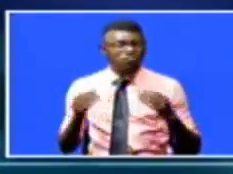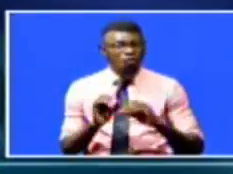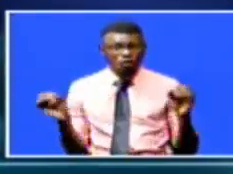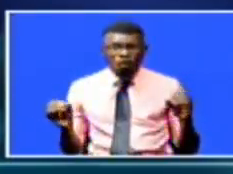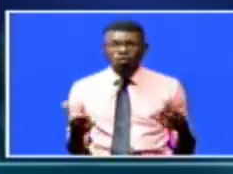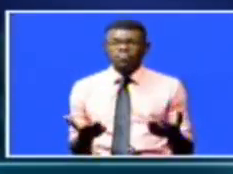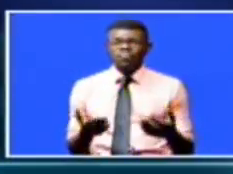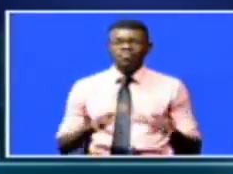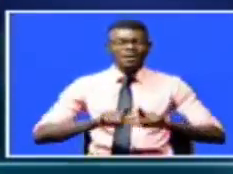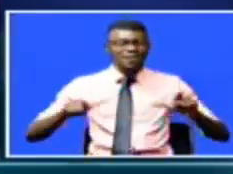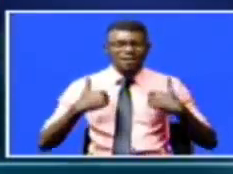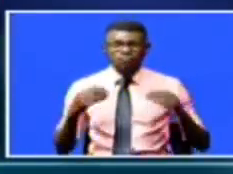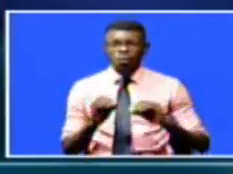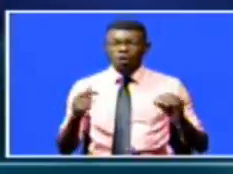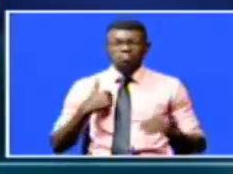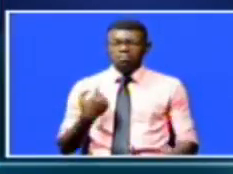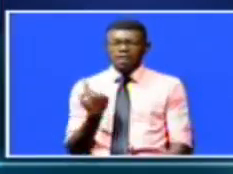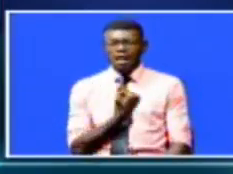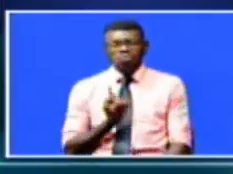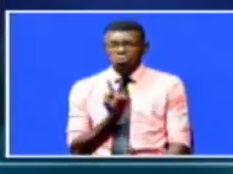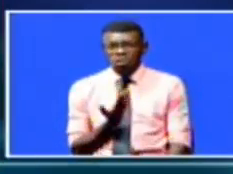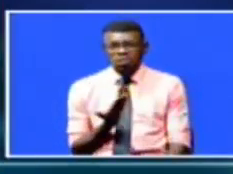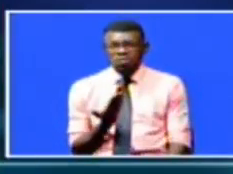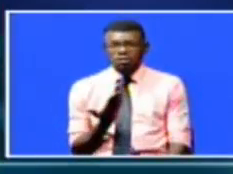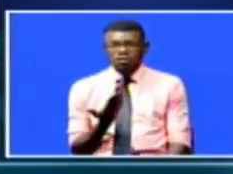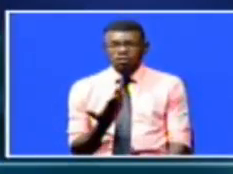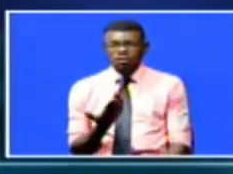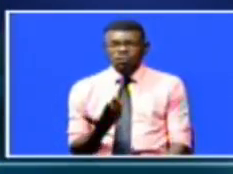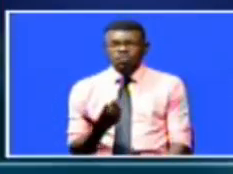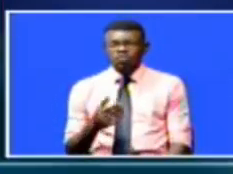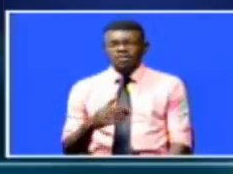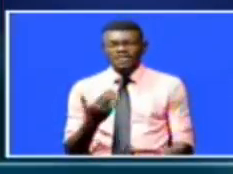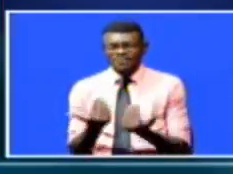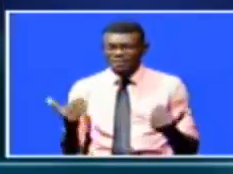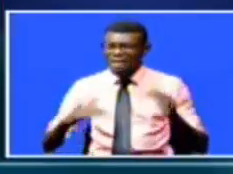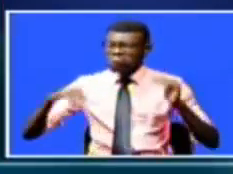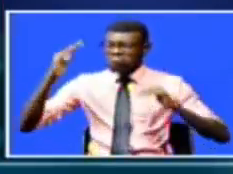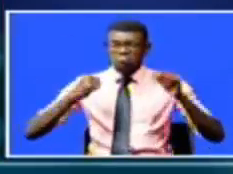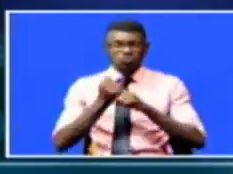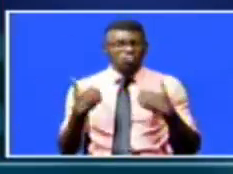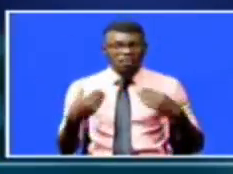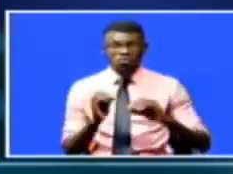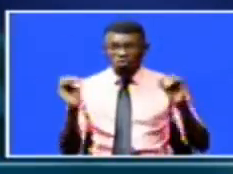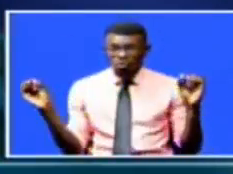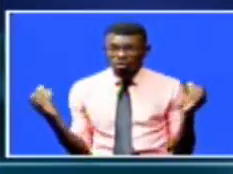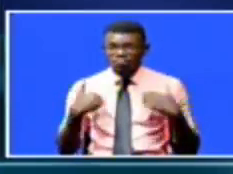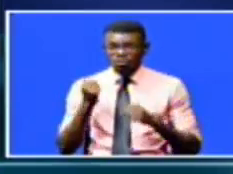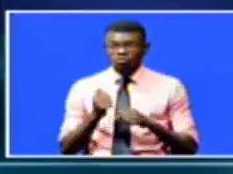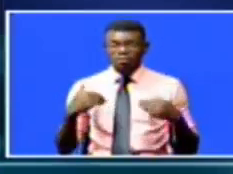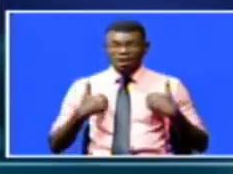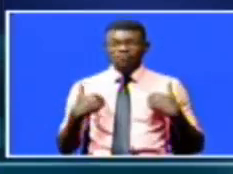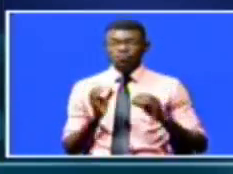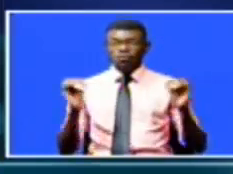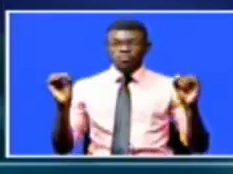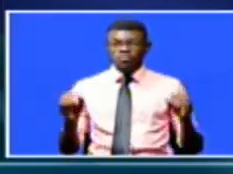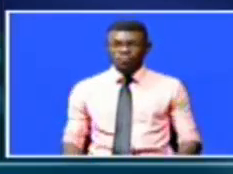hata mama, mimi niko tu mama hivyo hivyo tu. Sina mahali ya kula, niko na vijana wakubwa hawana kazi, mimi mwenyewe sina kazi. Kama ni notice